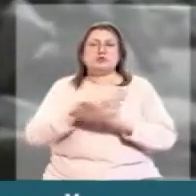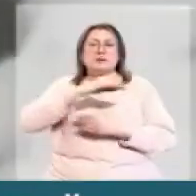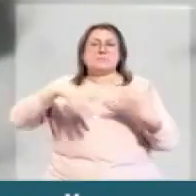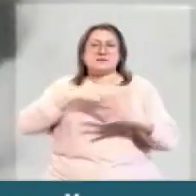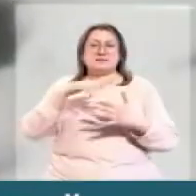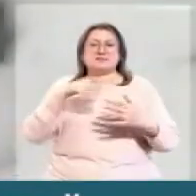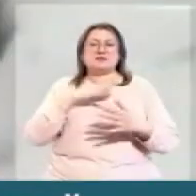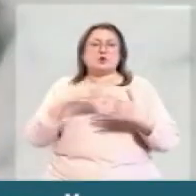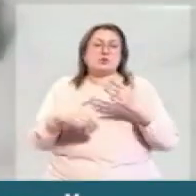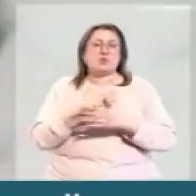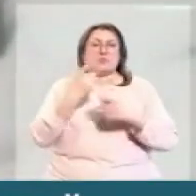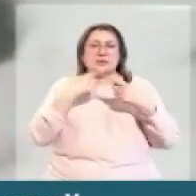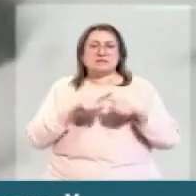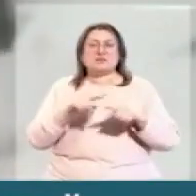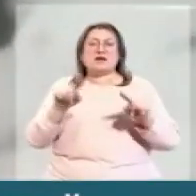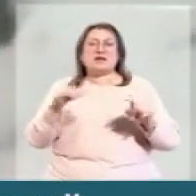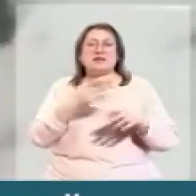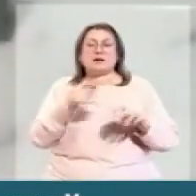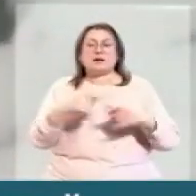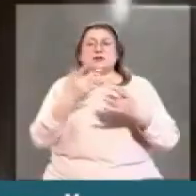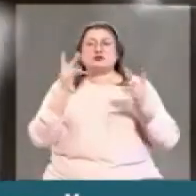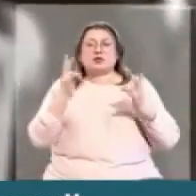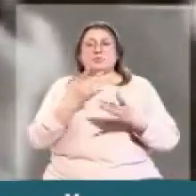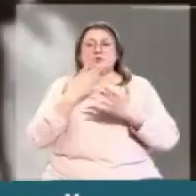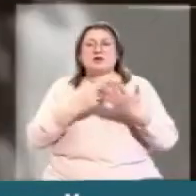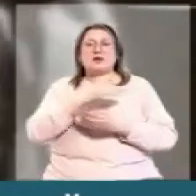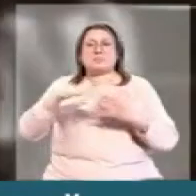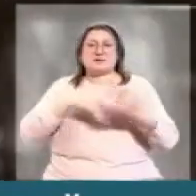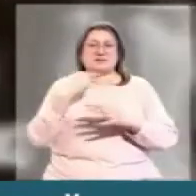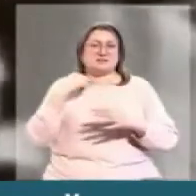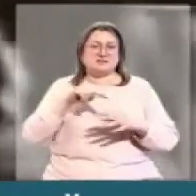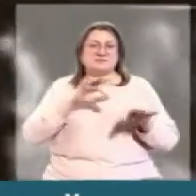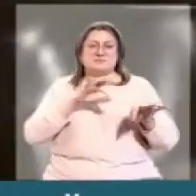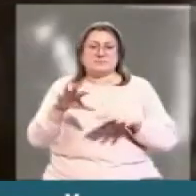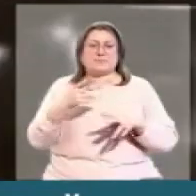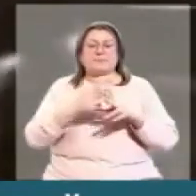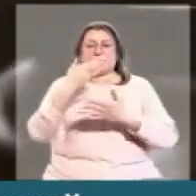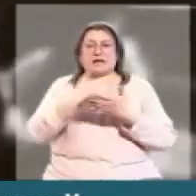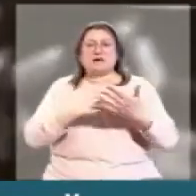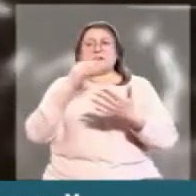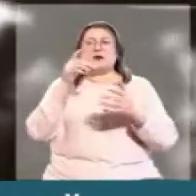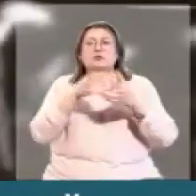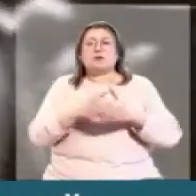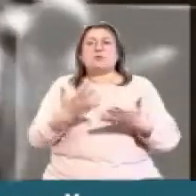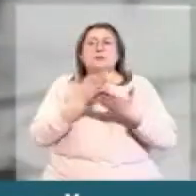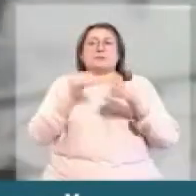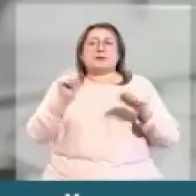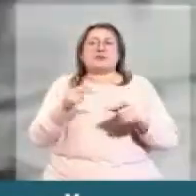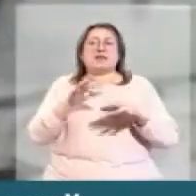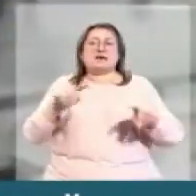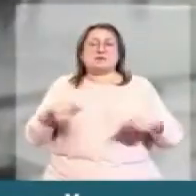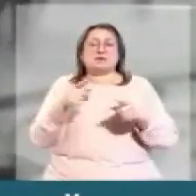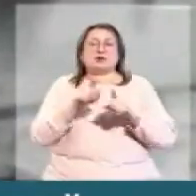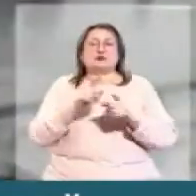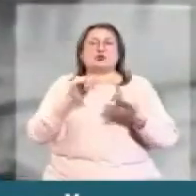репрессий. Выработаны новые механизмы реабилитации жертв политических репрессий. В рамках законопроекта перечень категорий, имеющих право на